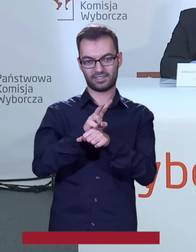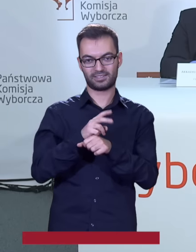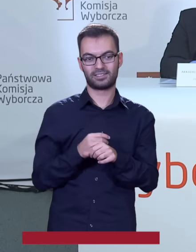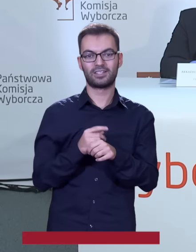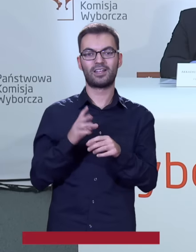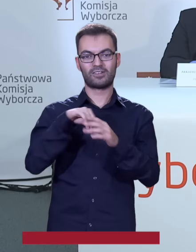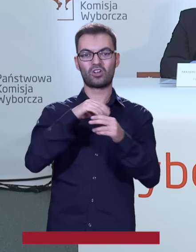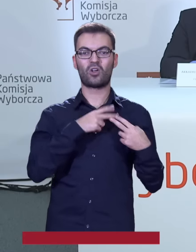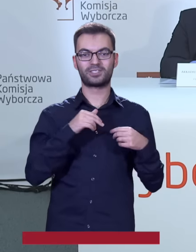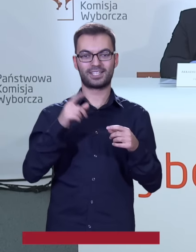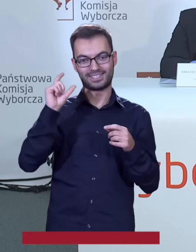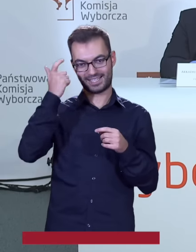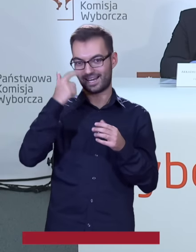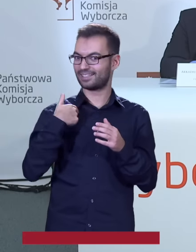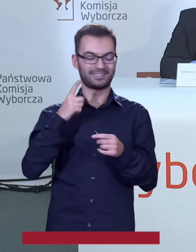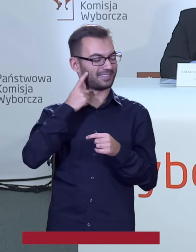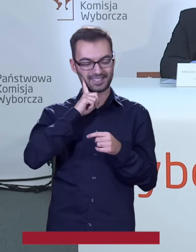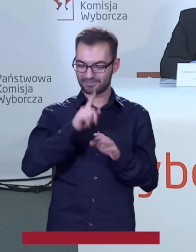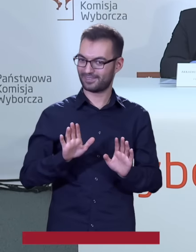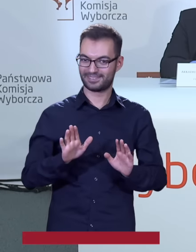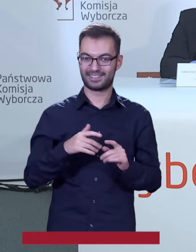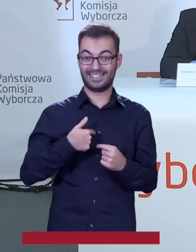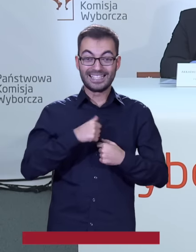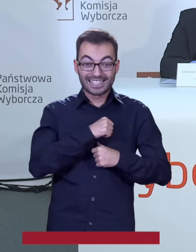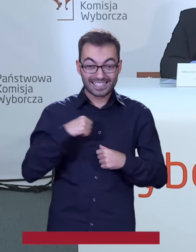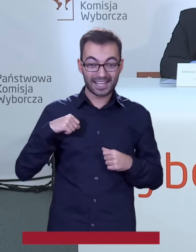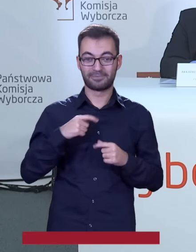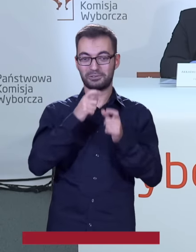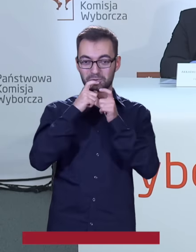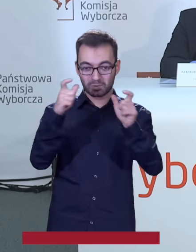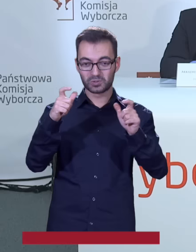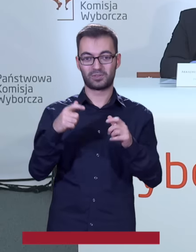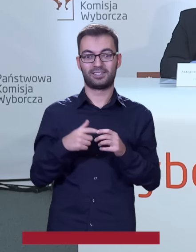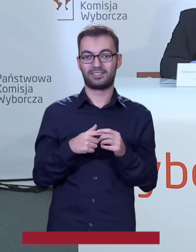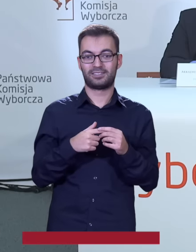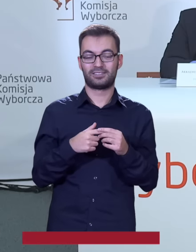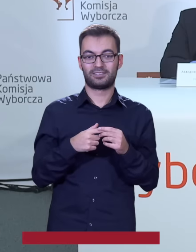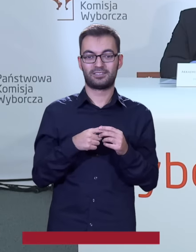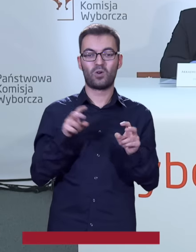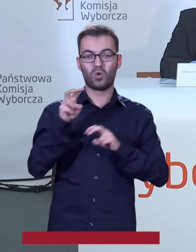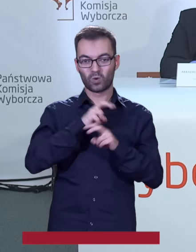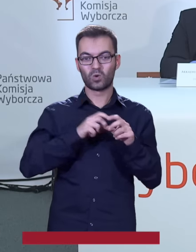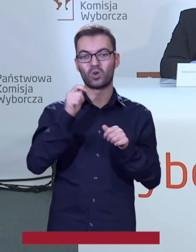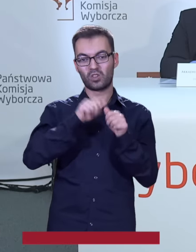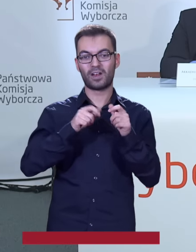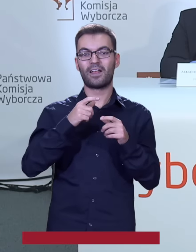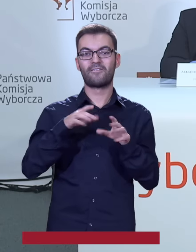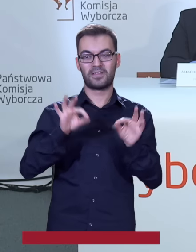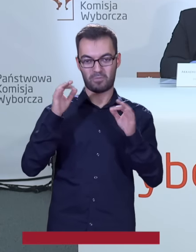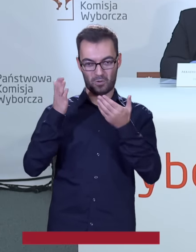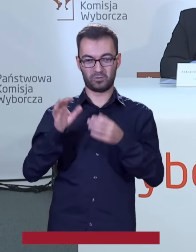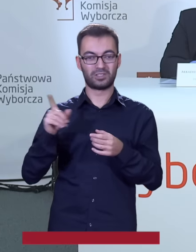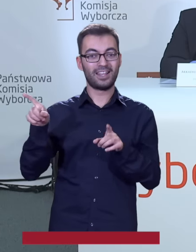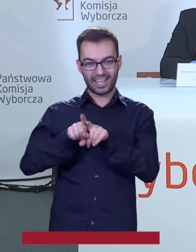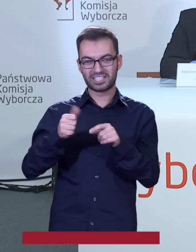Centralnej. Natomiast to jest niestety niezgodne z prawdą, bo ja sama zgłosiłam taki akces i z Ruchu Kontroli Wyborów znam co najmniej kilka osób, które